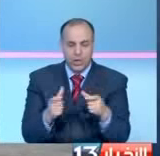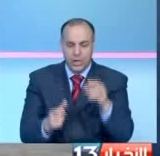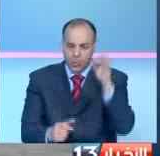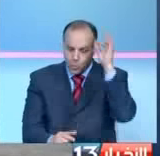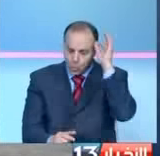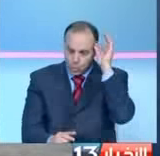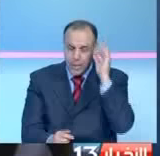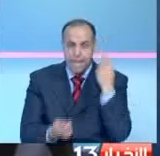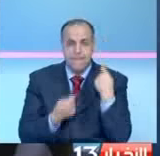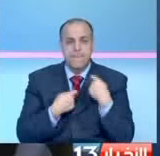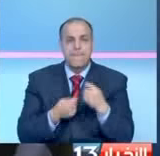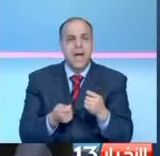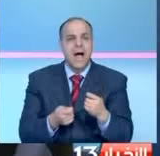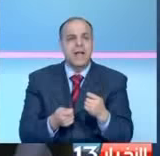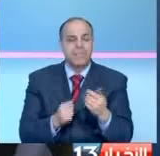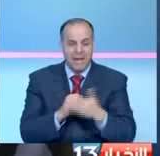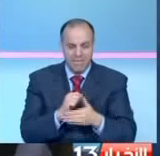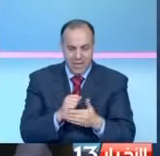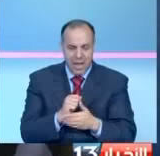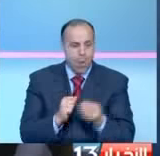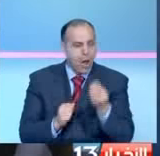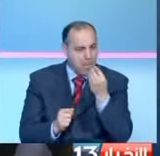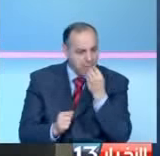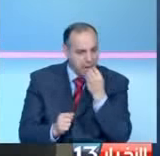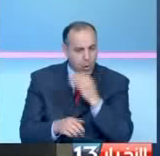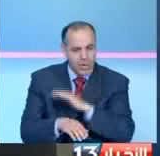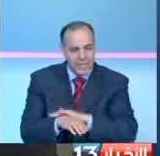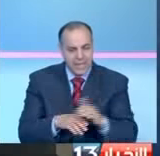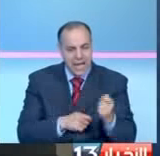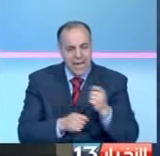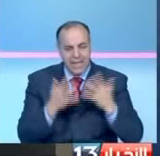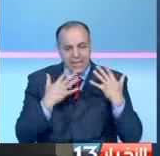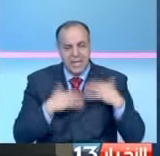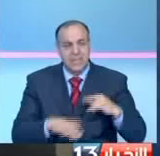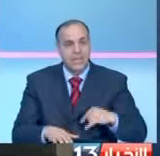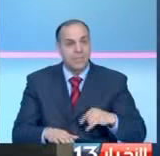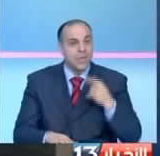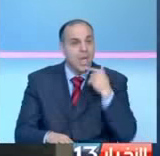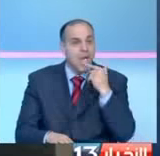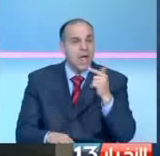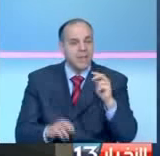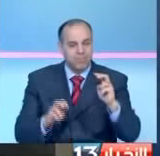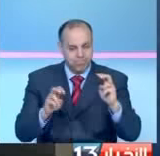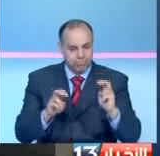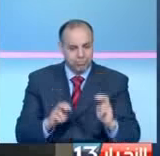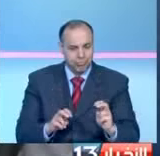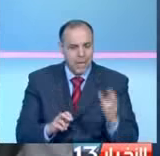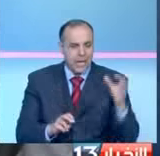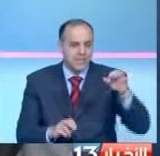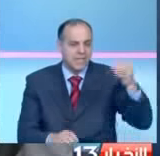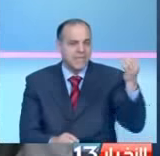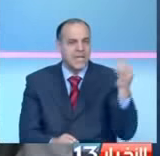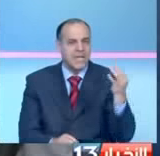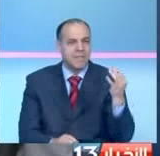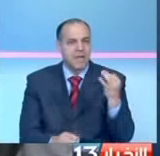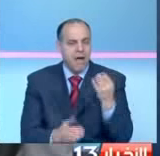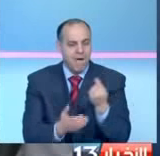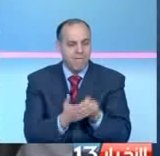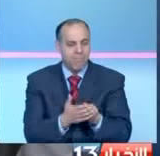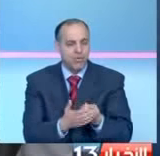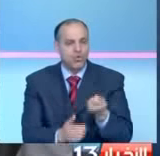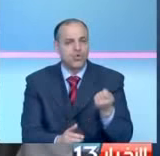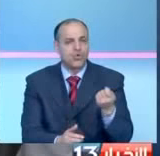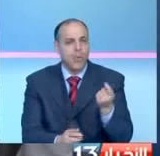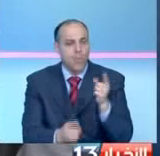التونسية المصدرة للمواد الفلاحية والغذائية والصناعات التقليدية من التخفيض بنسبة 50% من تكلفة